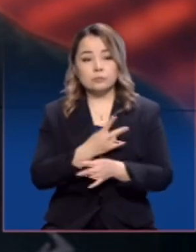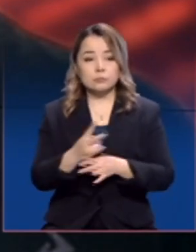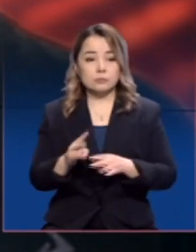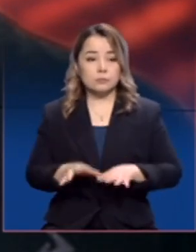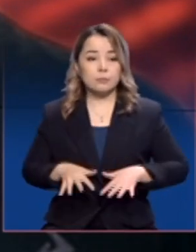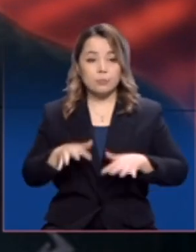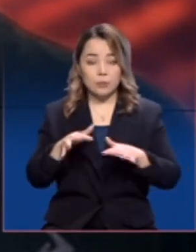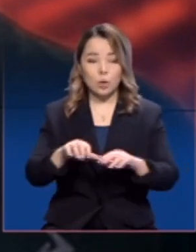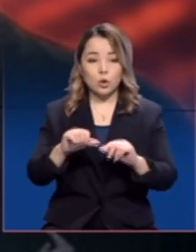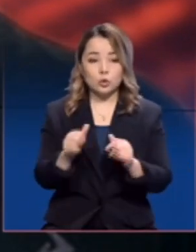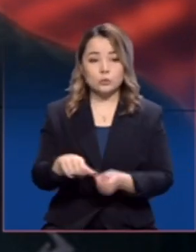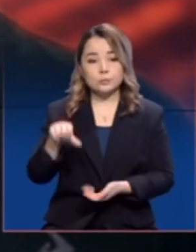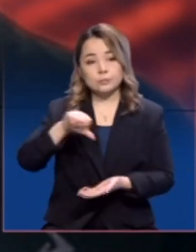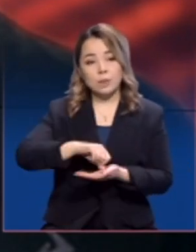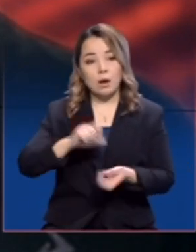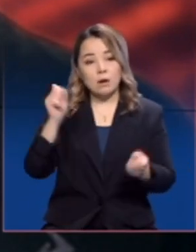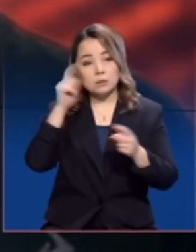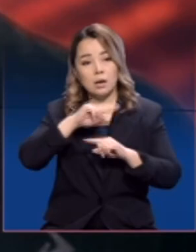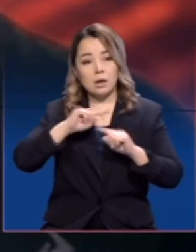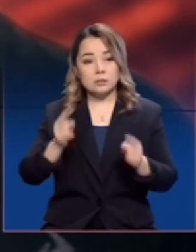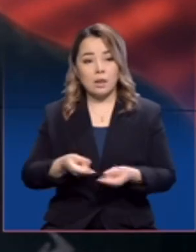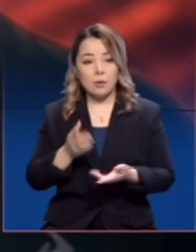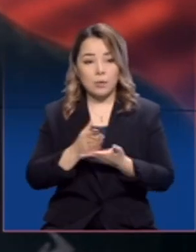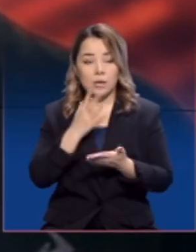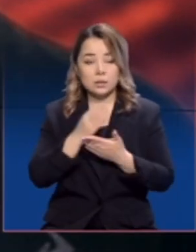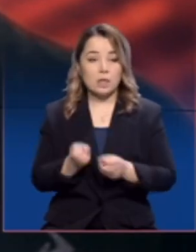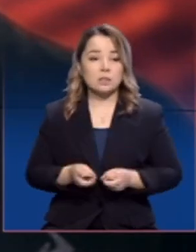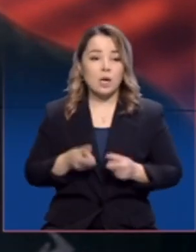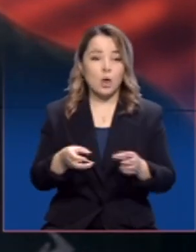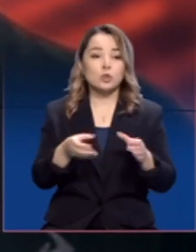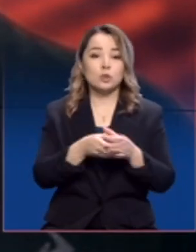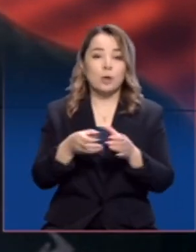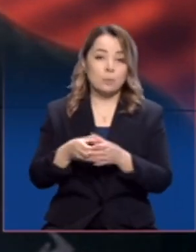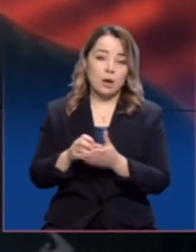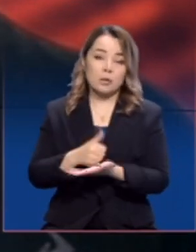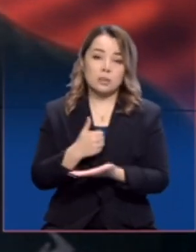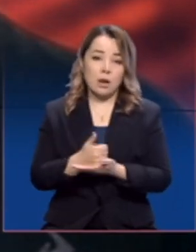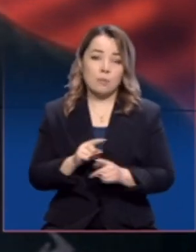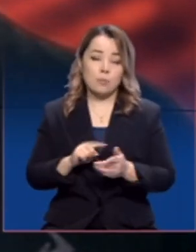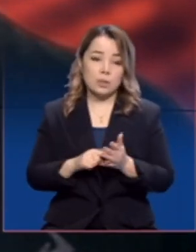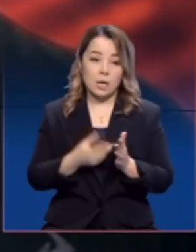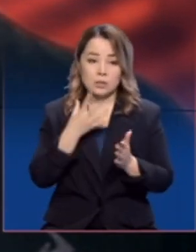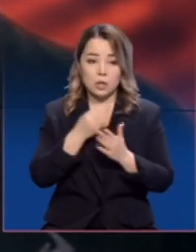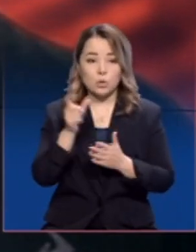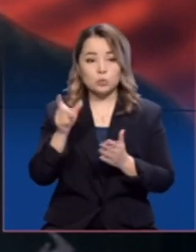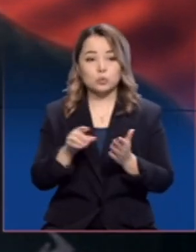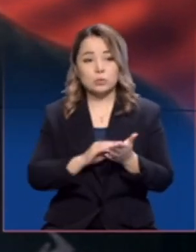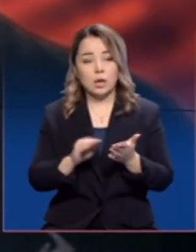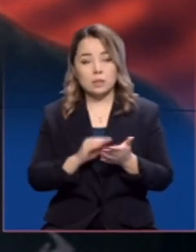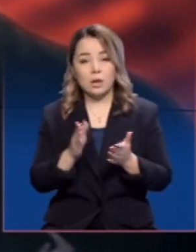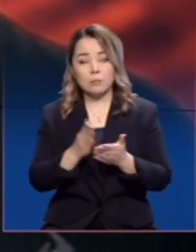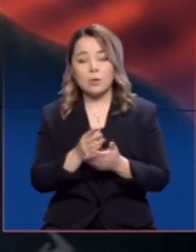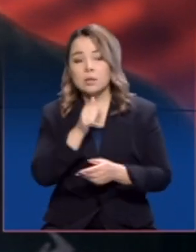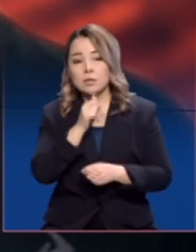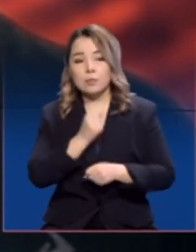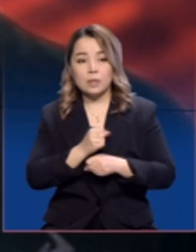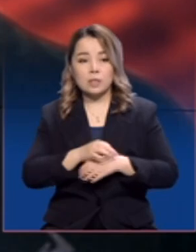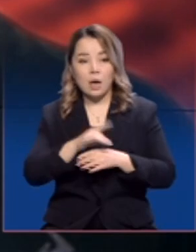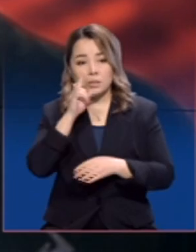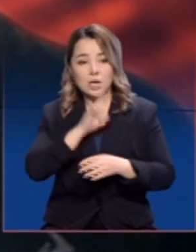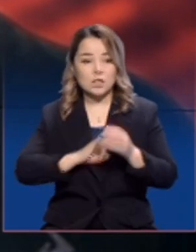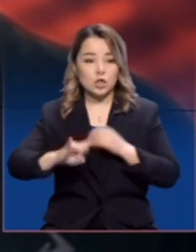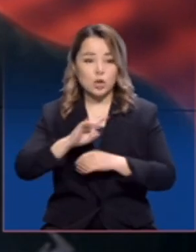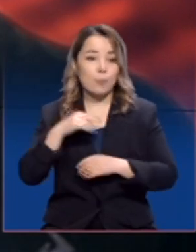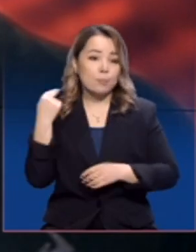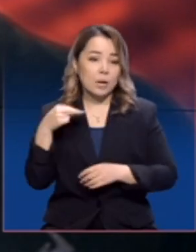шабуылдардың үйлестірушісі ұсталғаны белгілі болған еді. Қылмыстық топ шабуылдарының басты мақсаты журналистерді қудалауды имитациялау арқылы Қазақстан